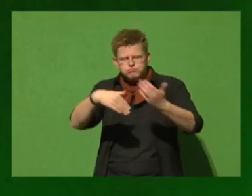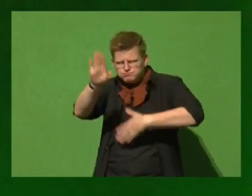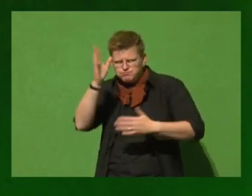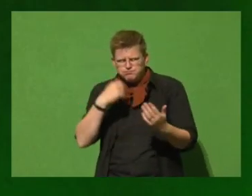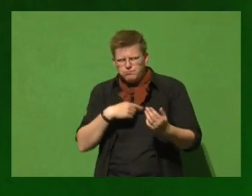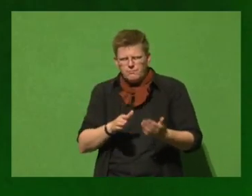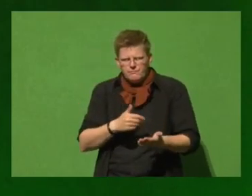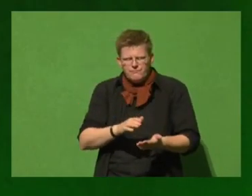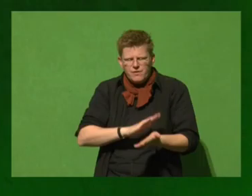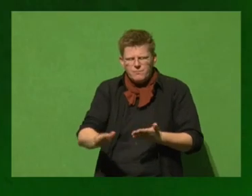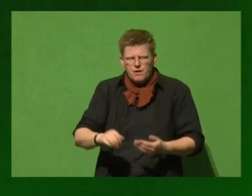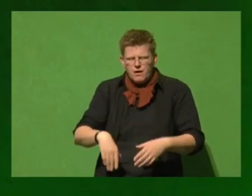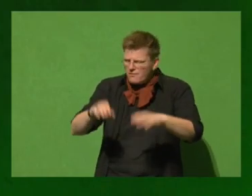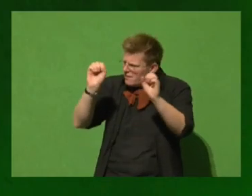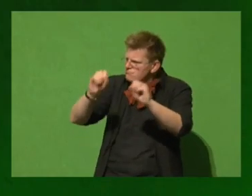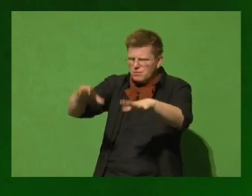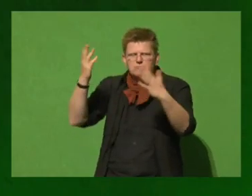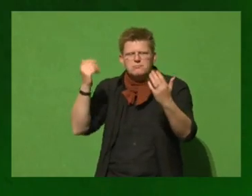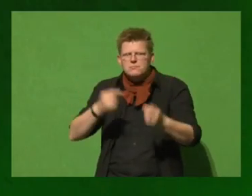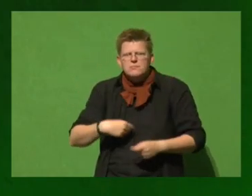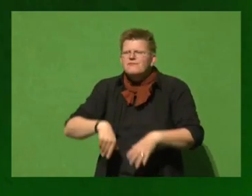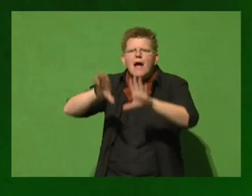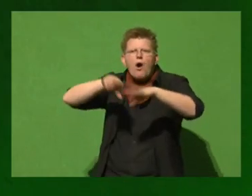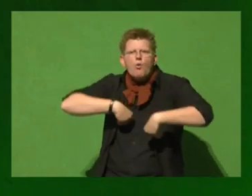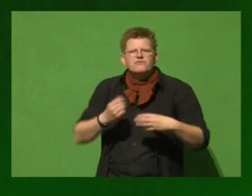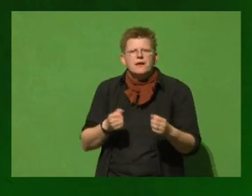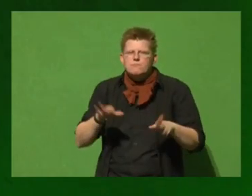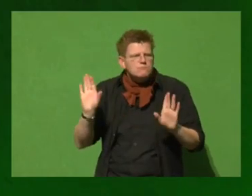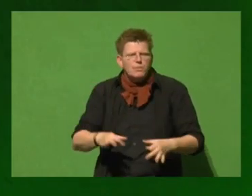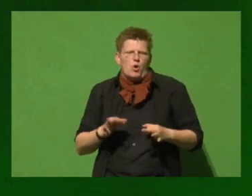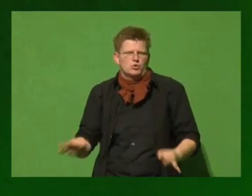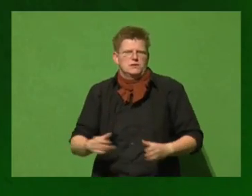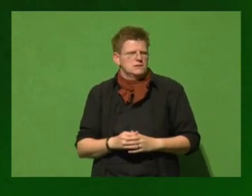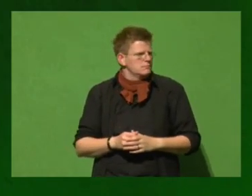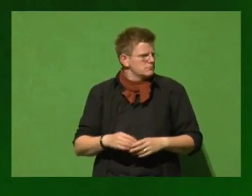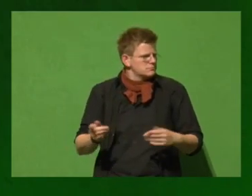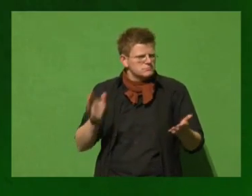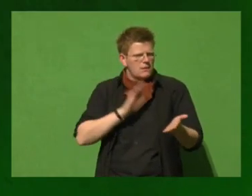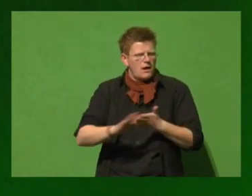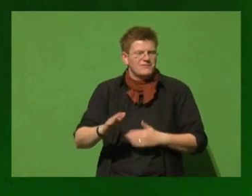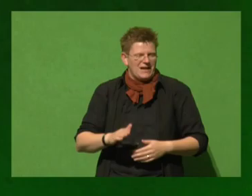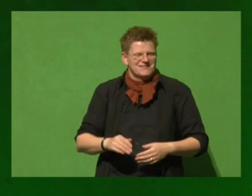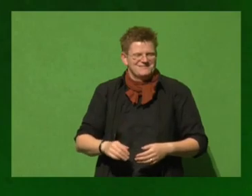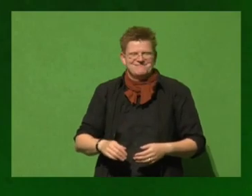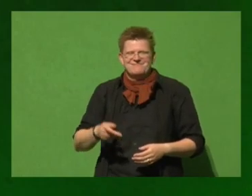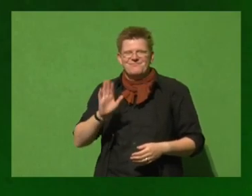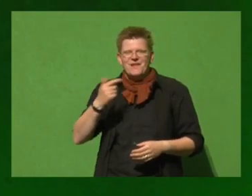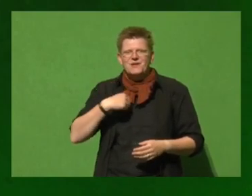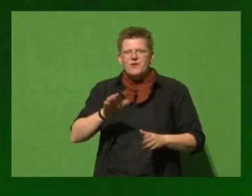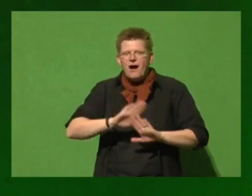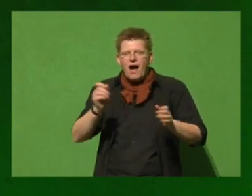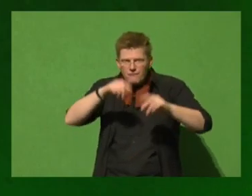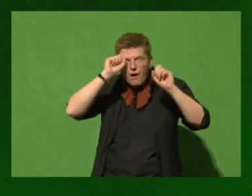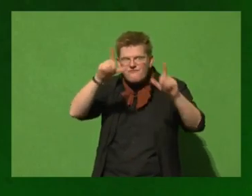vergraben oder auch gar nicht erst bei uns aufnehmen zu müssen. Wir müssen, du hast gerade gesagt, auf dem rechten Auge blinken. Da müssen wir dann einfach hellwach